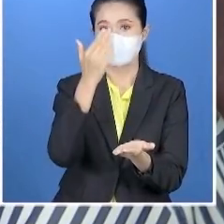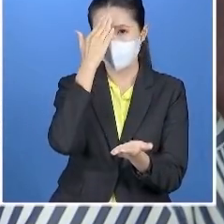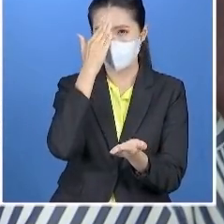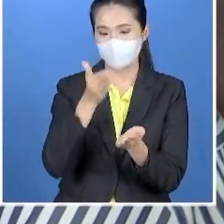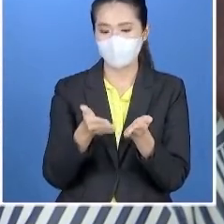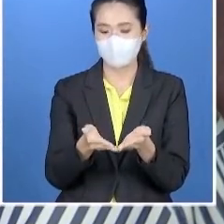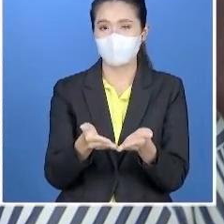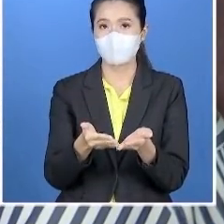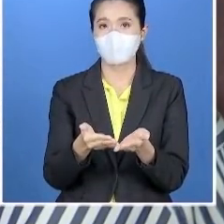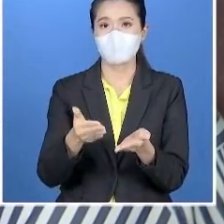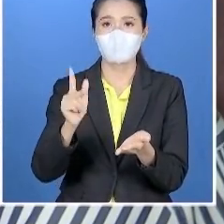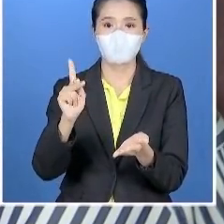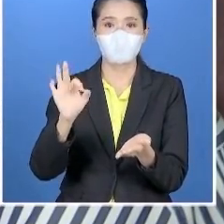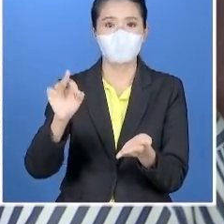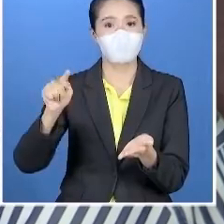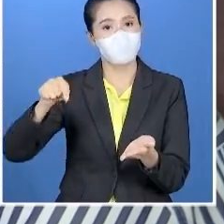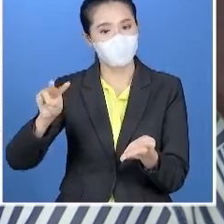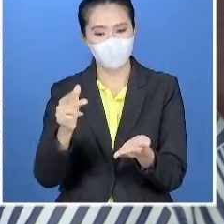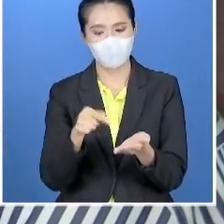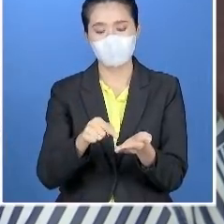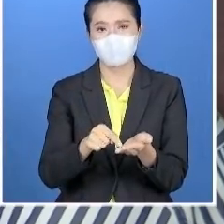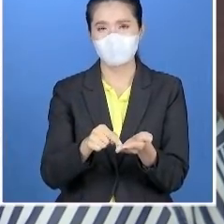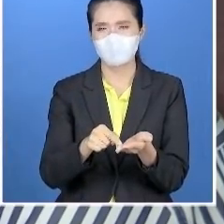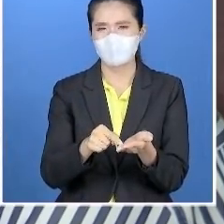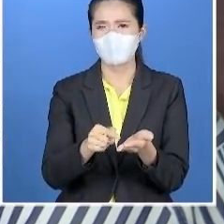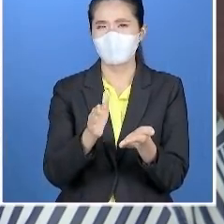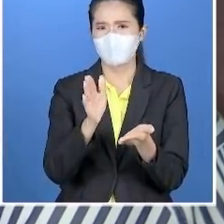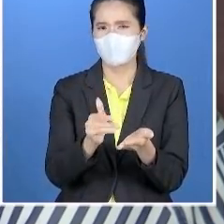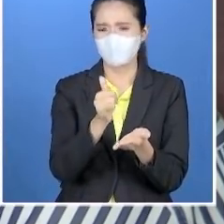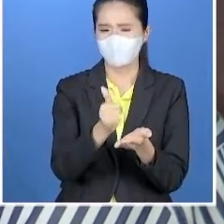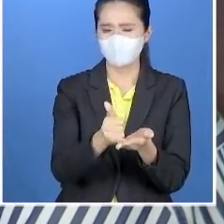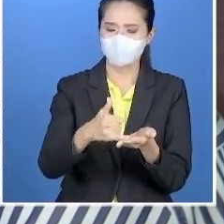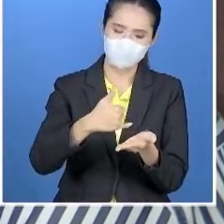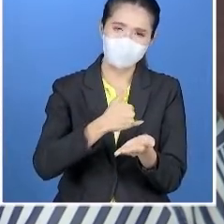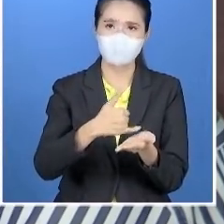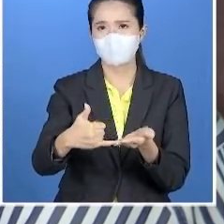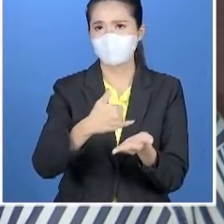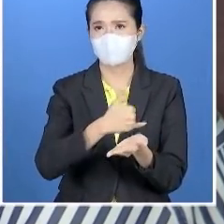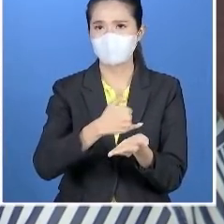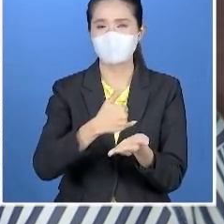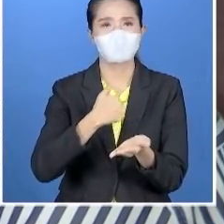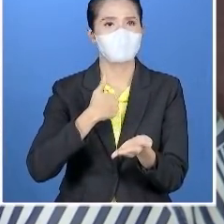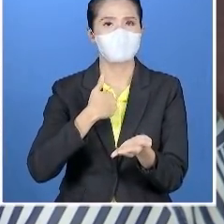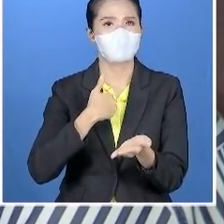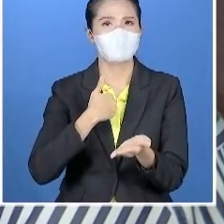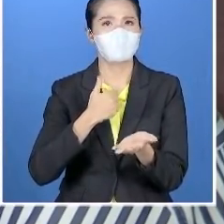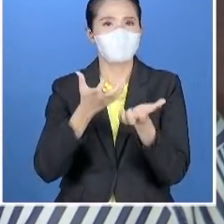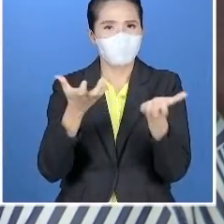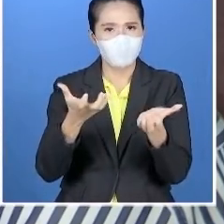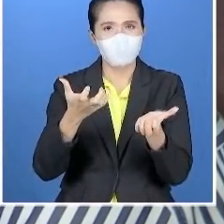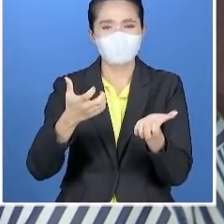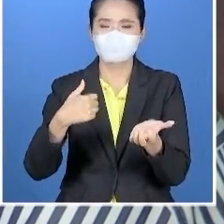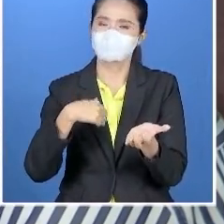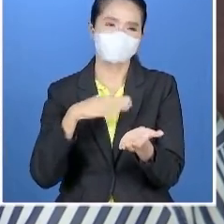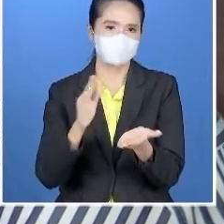งจุดกฟผ.นะกล้องกฟผ.เนี่ยหัวเรือเห็นเงาคนยืนอยู่แล้วก็เดินไปเดินมาแต่ไม่ใช่วัตถุหรือแสงเ